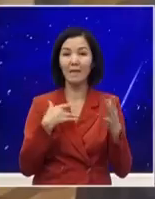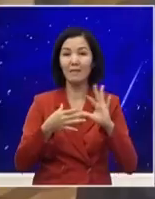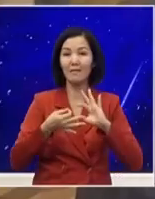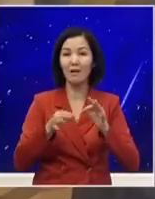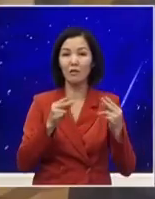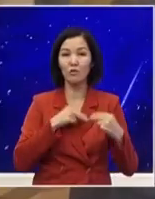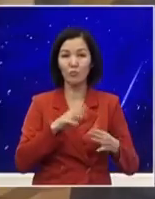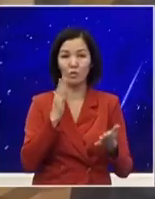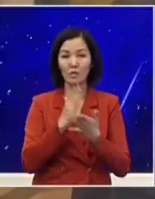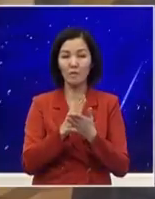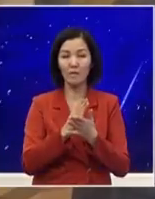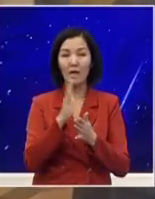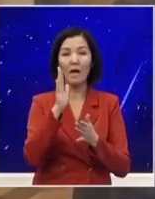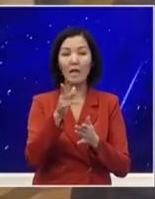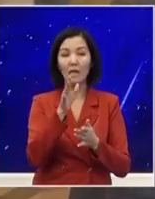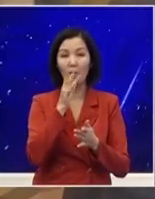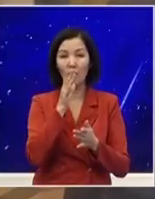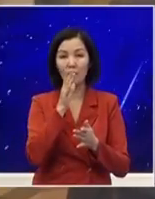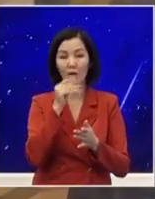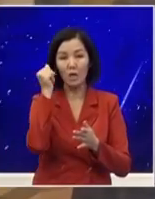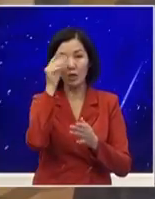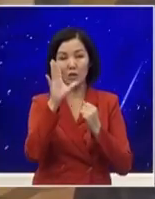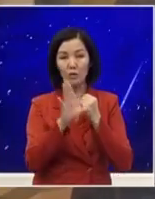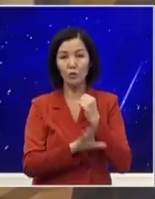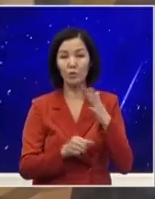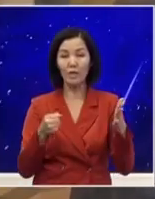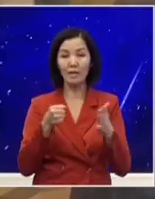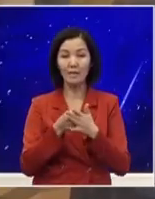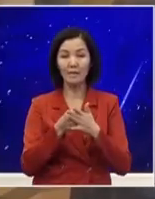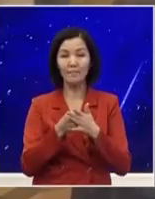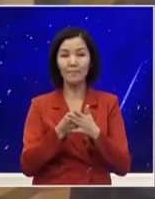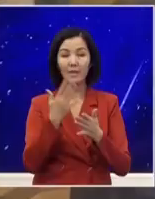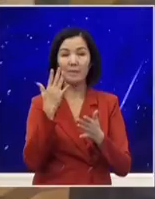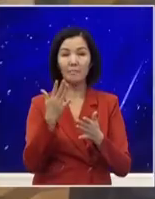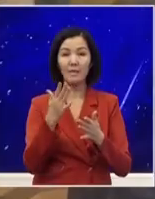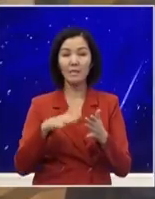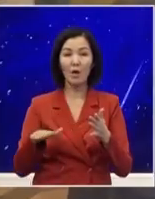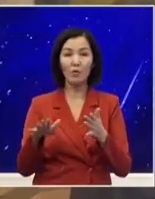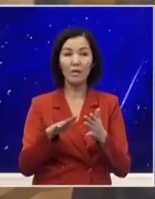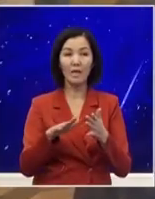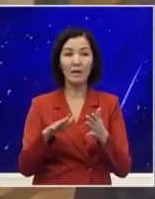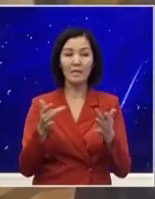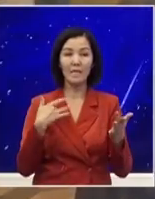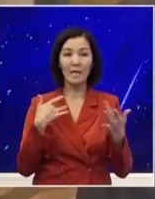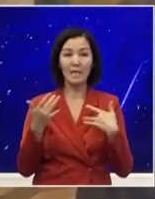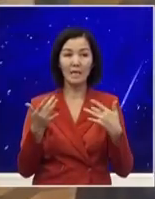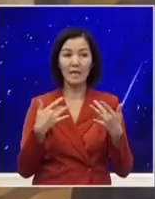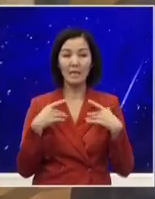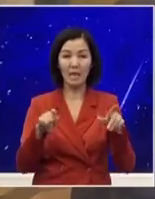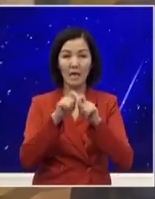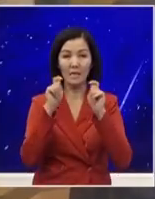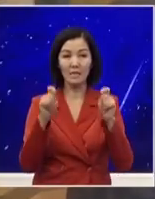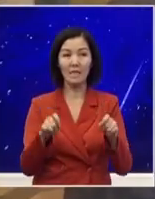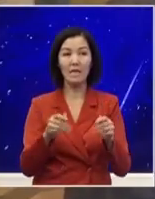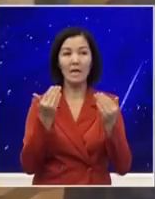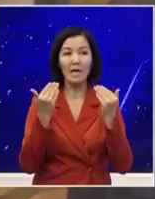жұмыс істеп жатыр. Тағы алдағы уақытта осы жылдың соңына дейін 5 ауданымыз сол театрларын ашса,